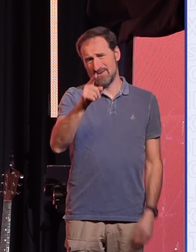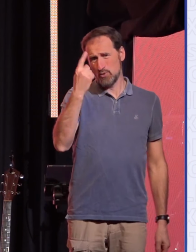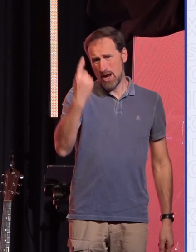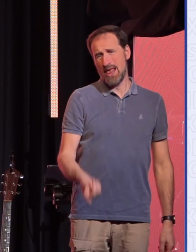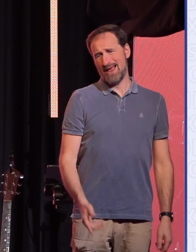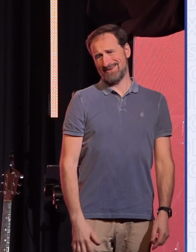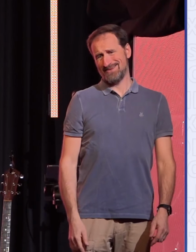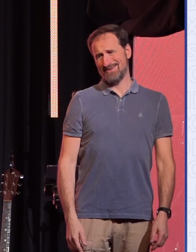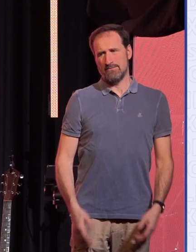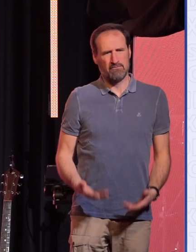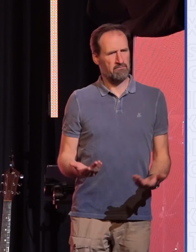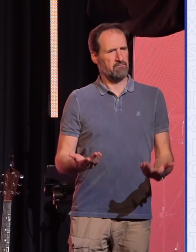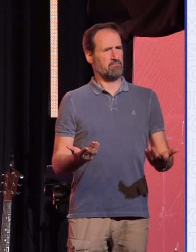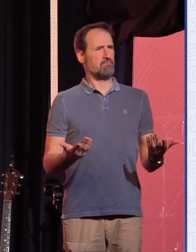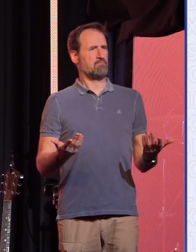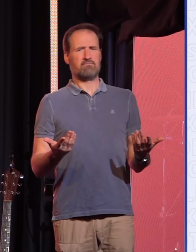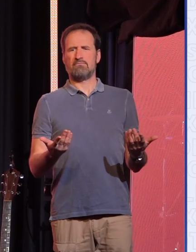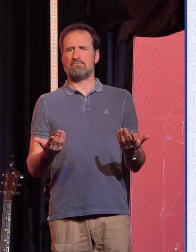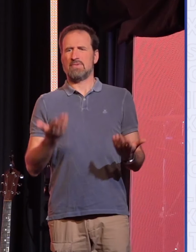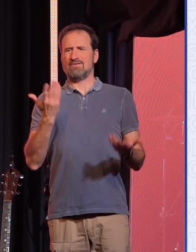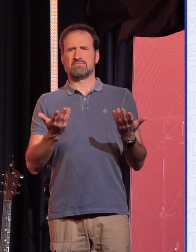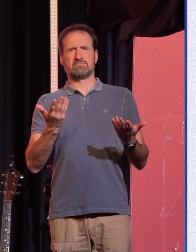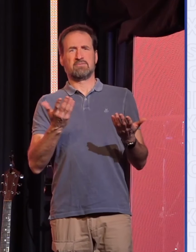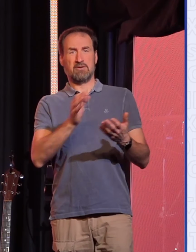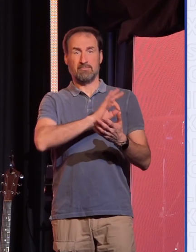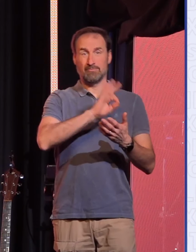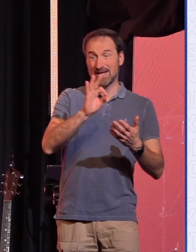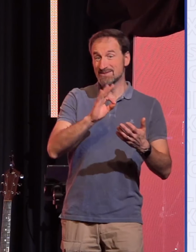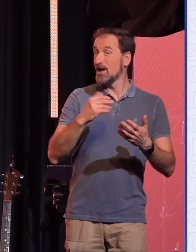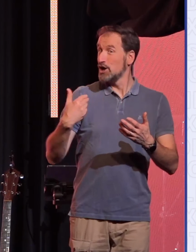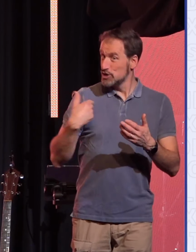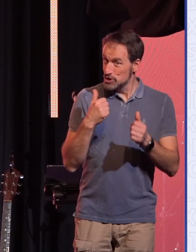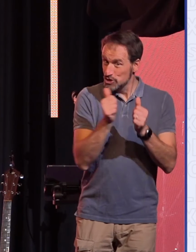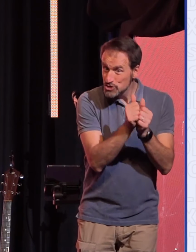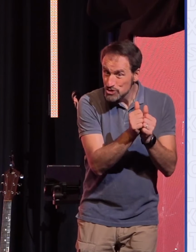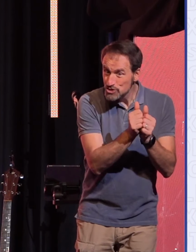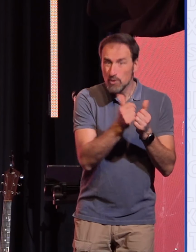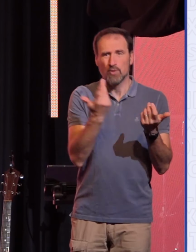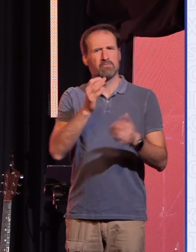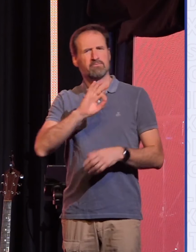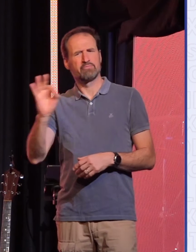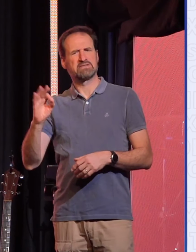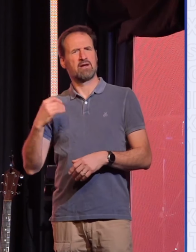Was ist es jetzt? Ist es jetzt besser, alleine zu sein? Ist es besser, in einer Beziehung zu sein?